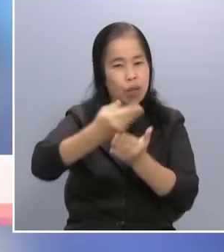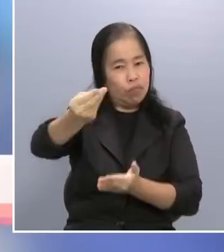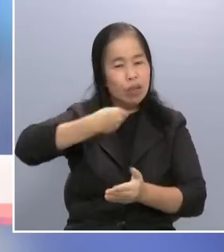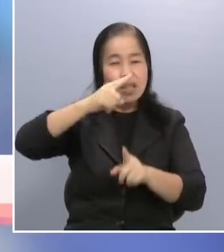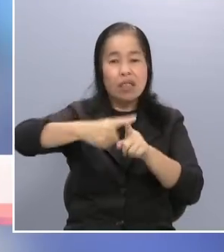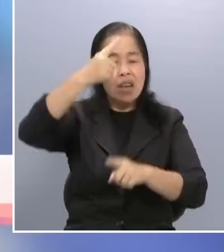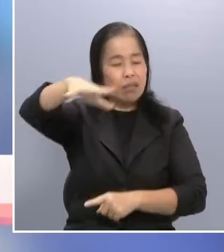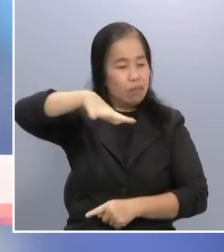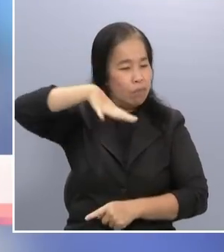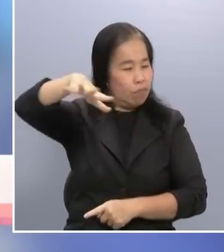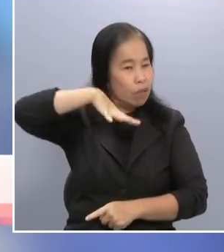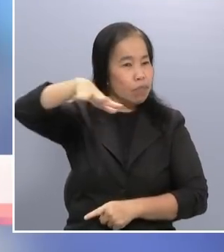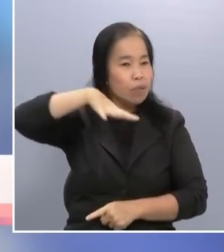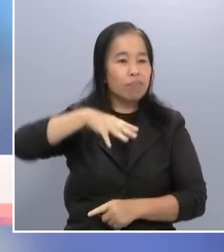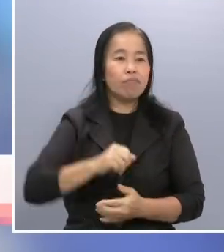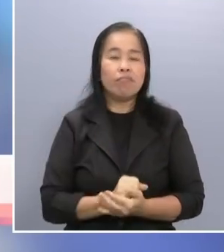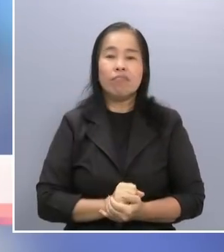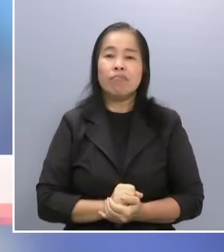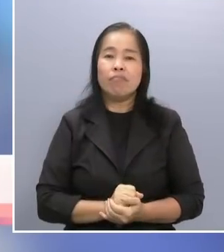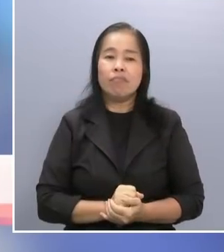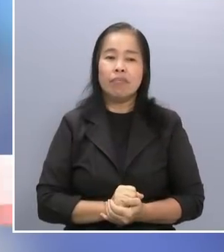บาทอ้าวลองฟังดูฮะ